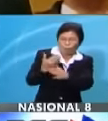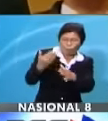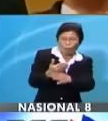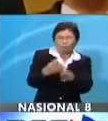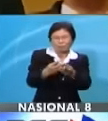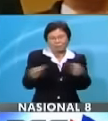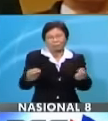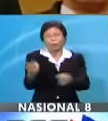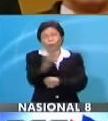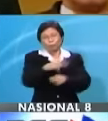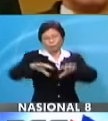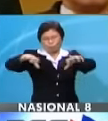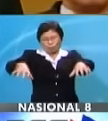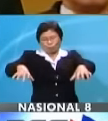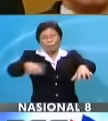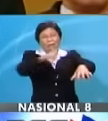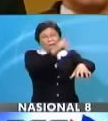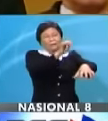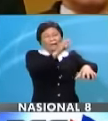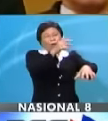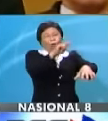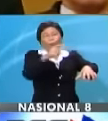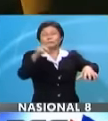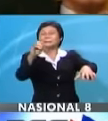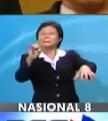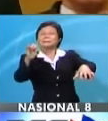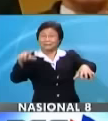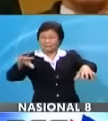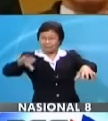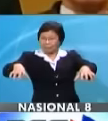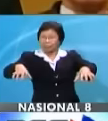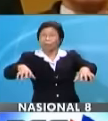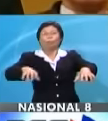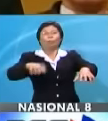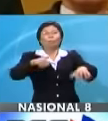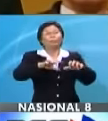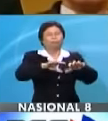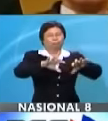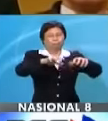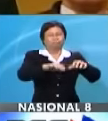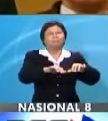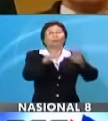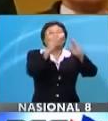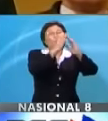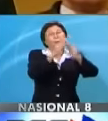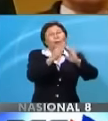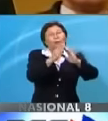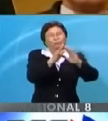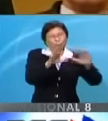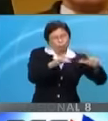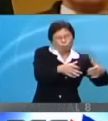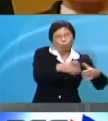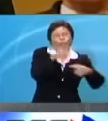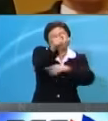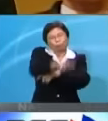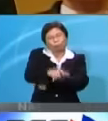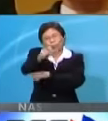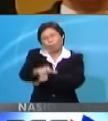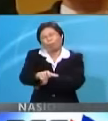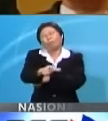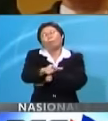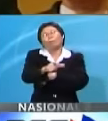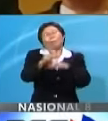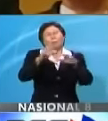Kedua-dua tapak di Telekong dan Cenulang adalah untuk penempatan berkelompok untuk mangsa banjir yang tidak mempunyai